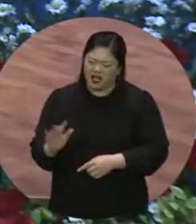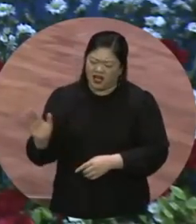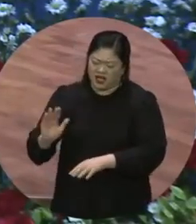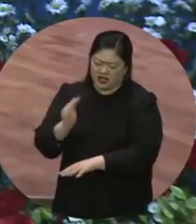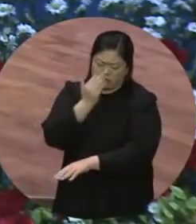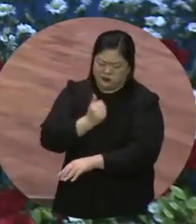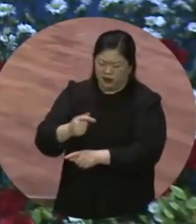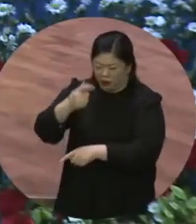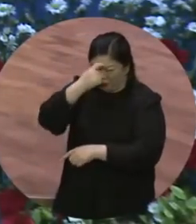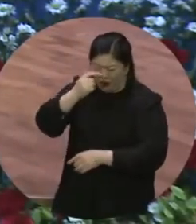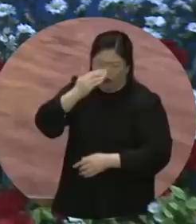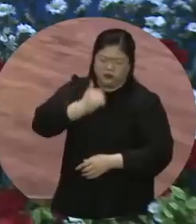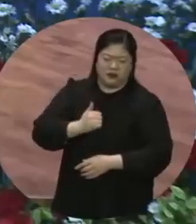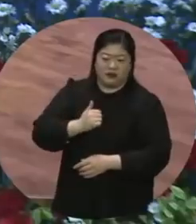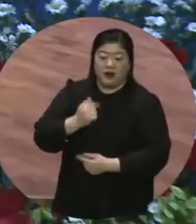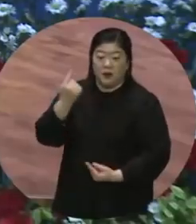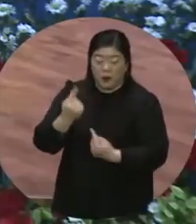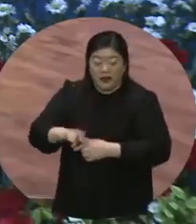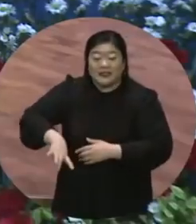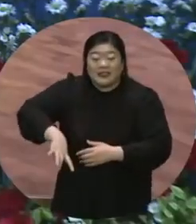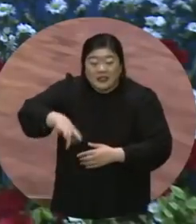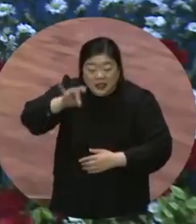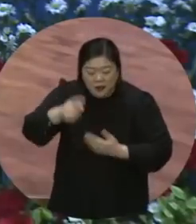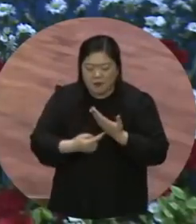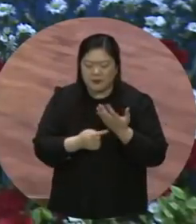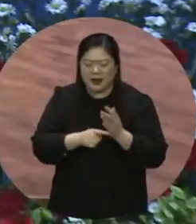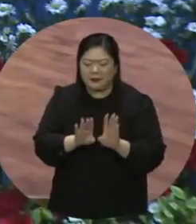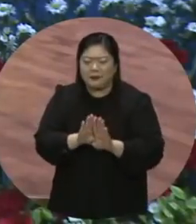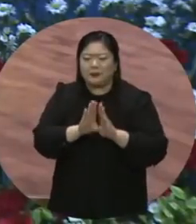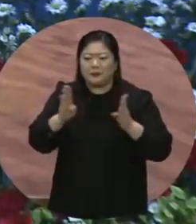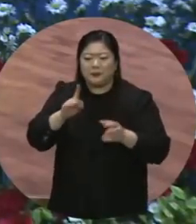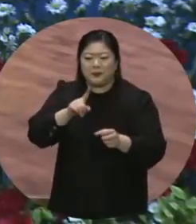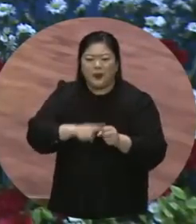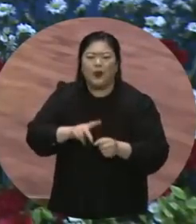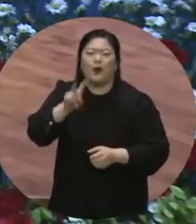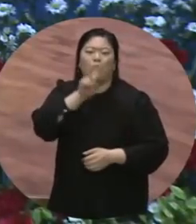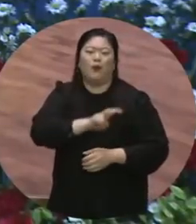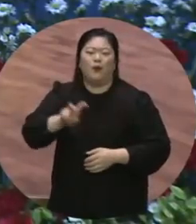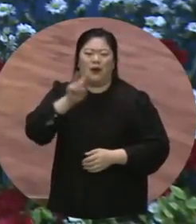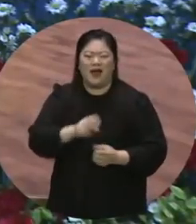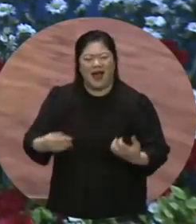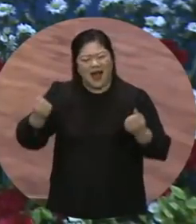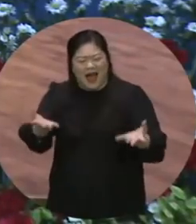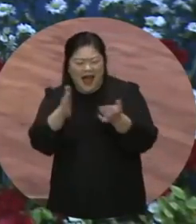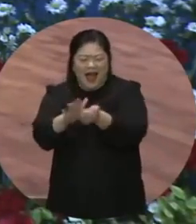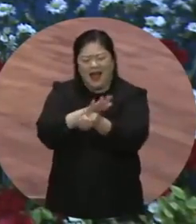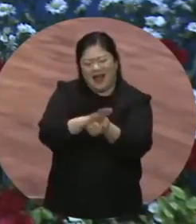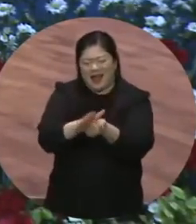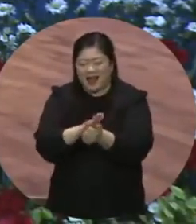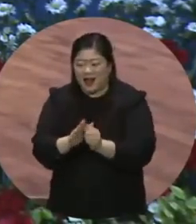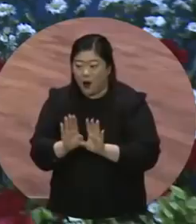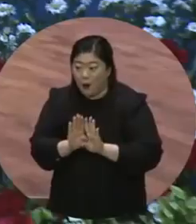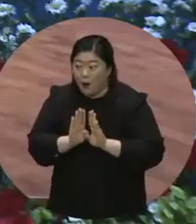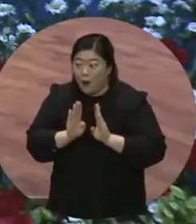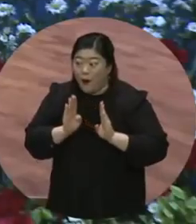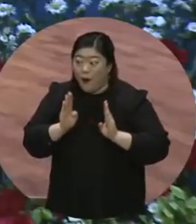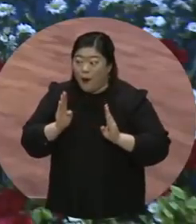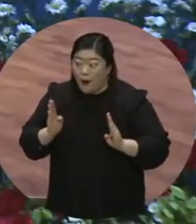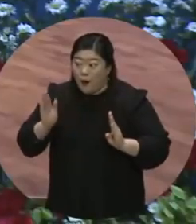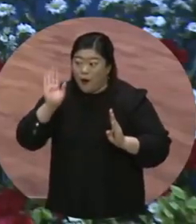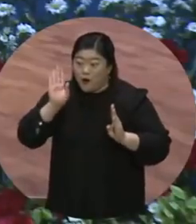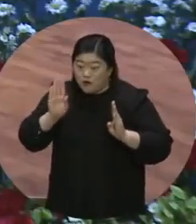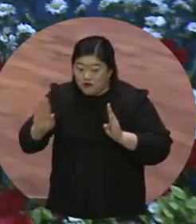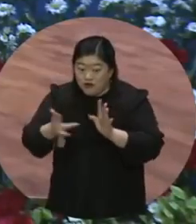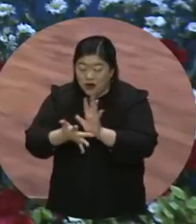제가 하기 때문에 이번 목요일에 어르신들이 영육간에 치유할 수 있는 기회다.